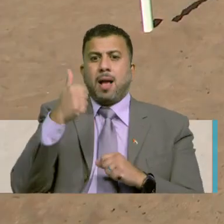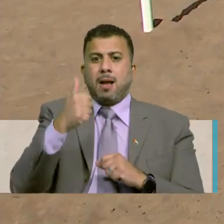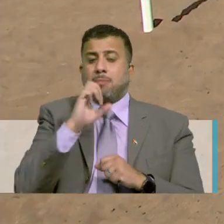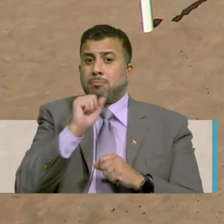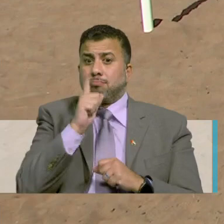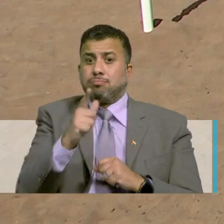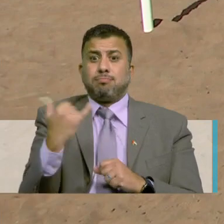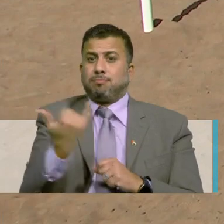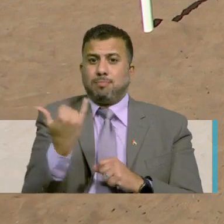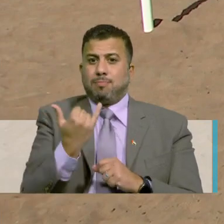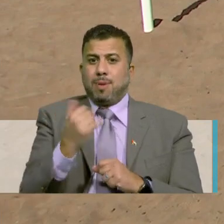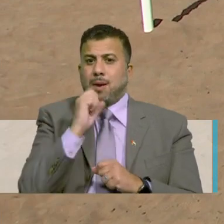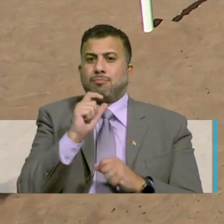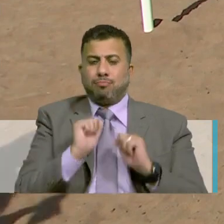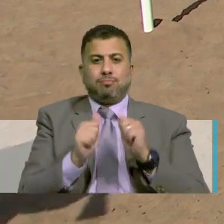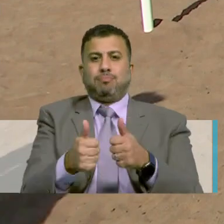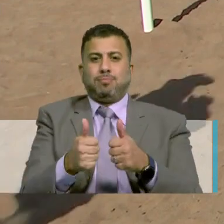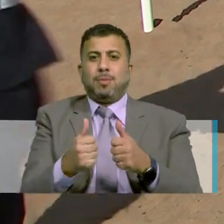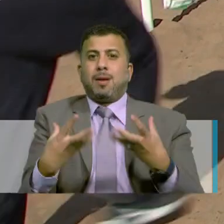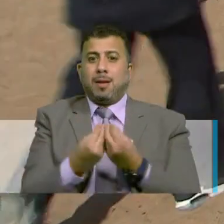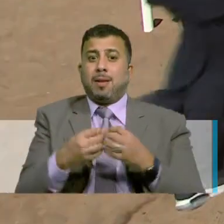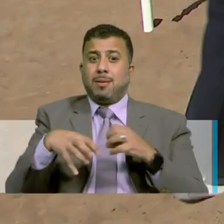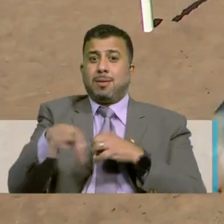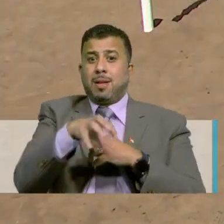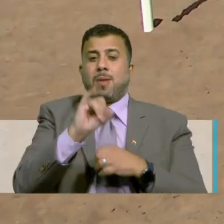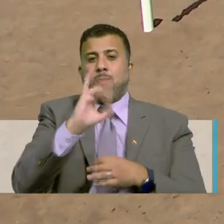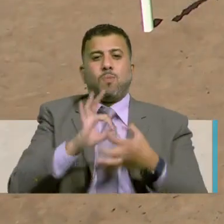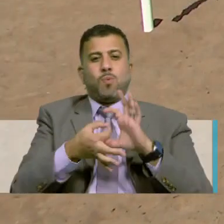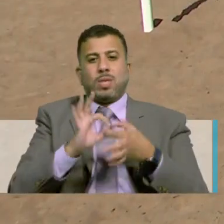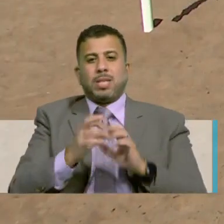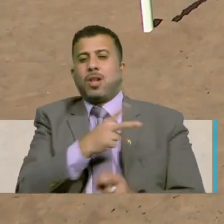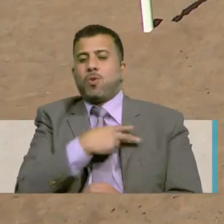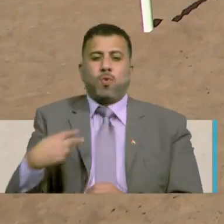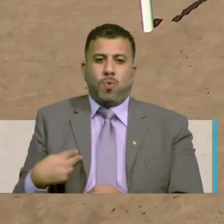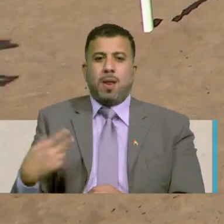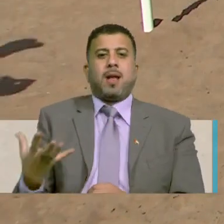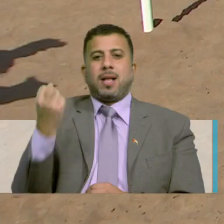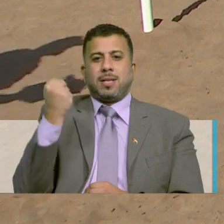يأتي بشكل فعال بمشاركة كافة القطاعات والمؤسسات الحكومية